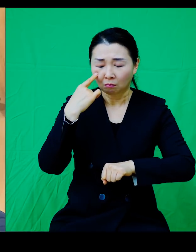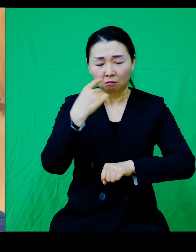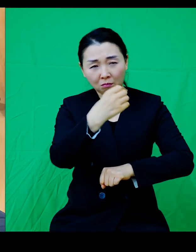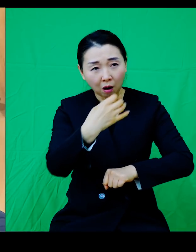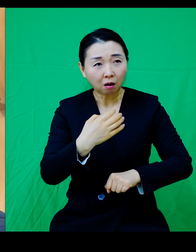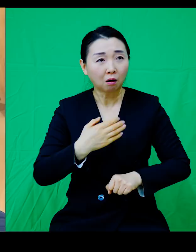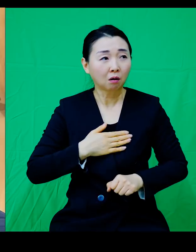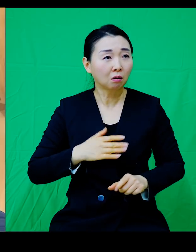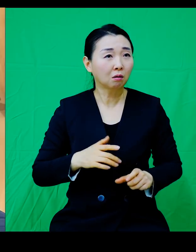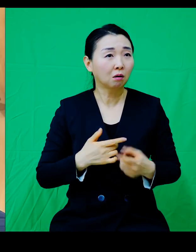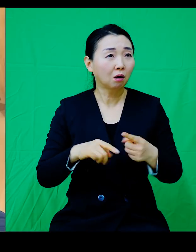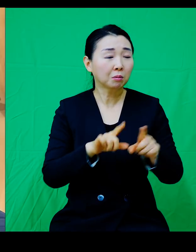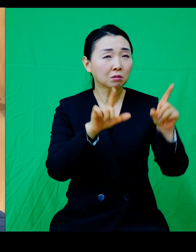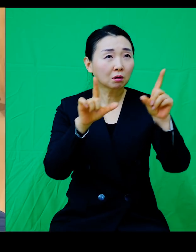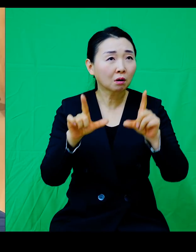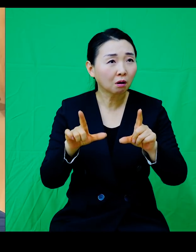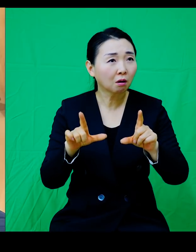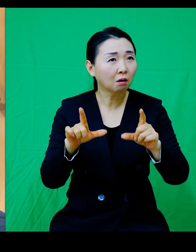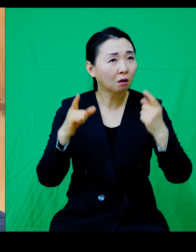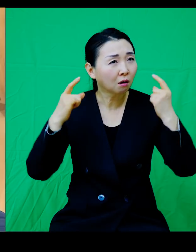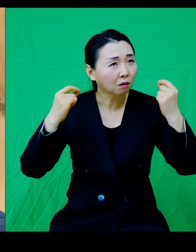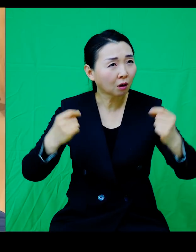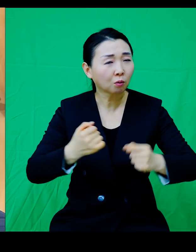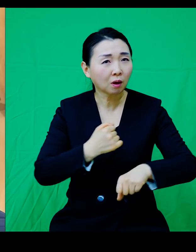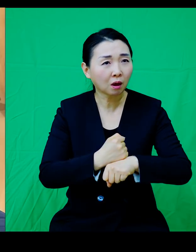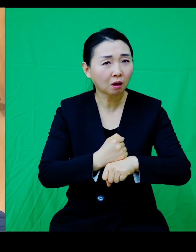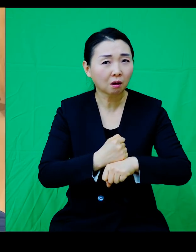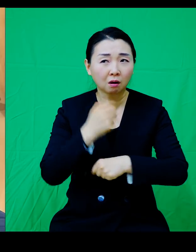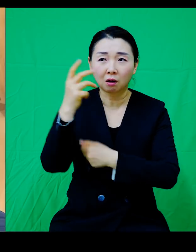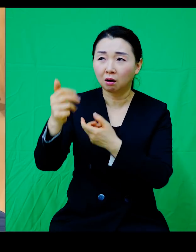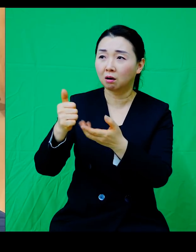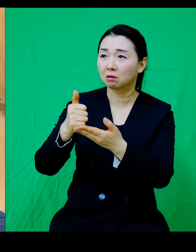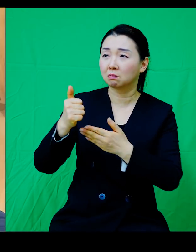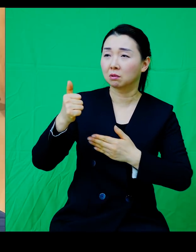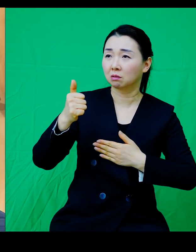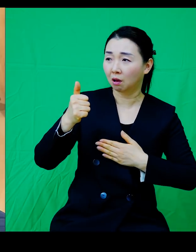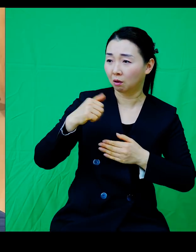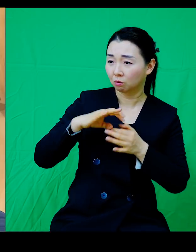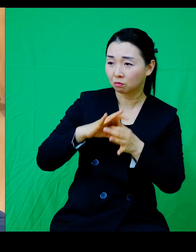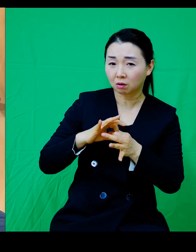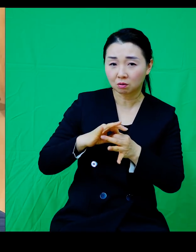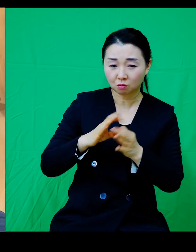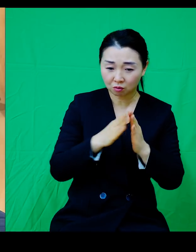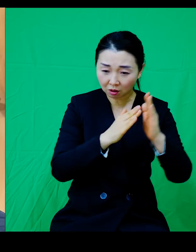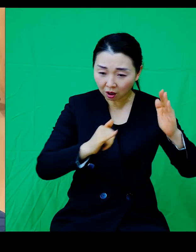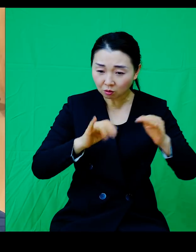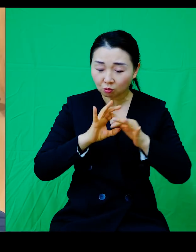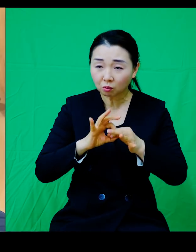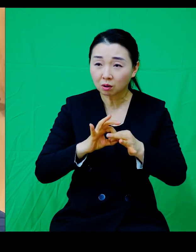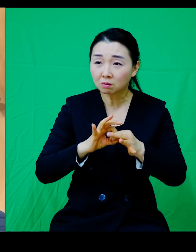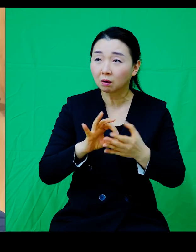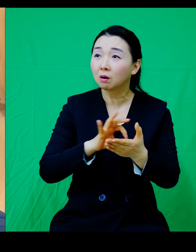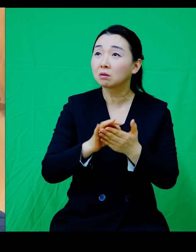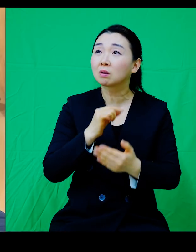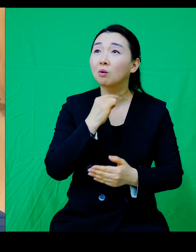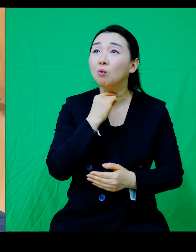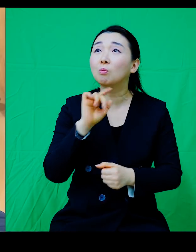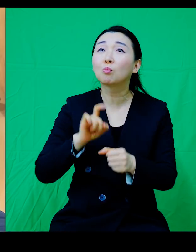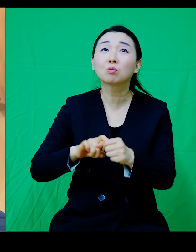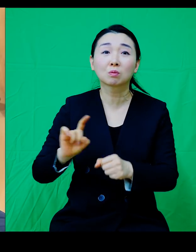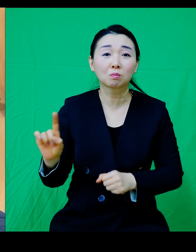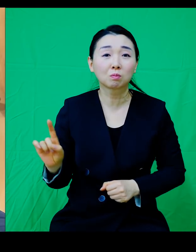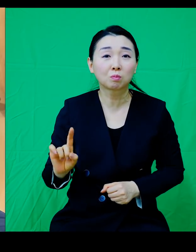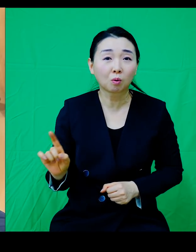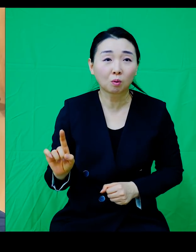될까? 이런 삶을 유지해야 되는 이유가 있을까? 하나님이 이런 나를 통해서 우리 가정을 통해서 뭘